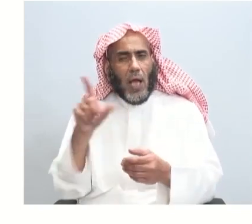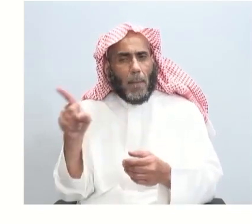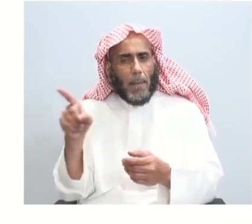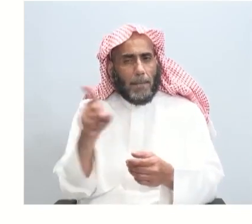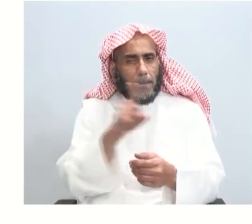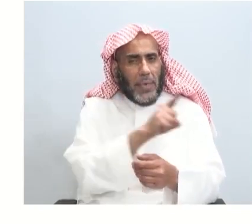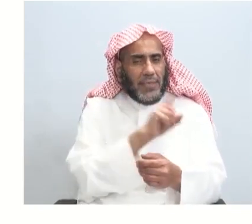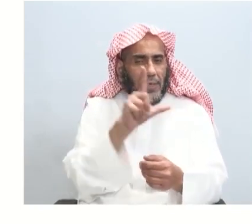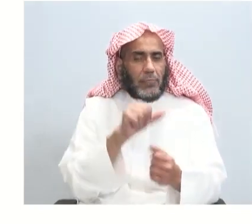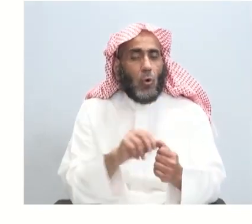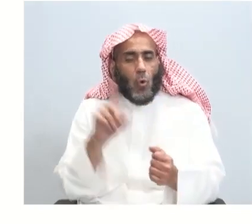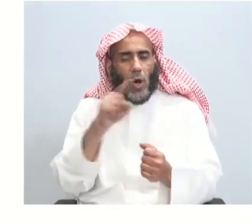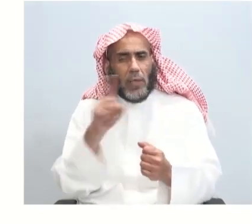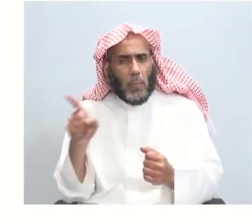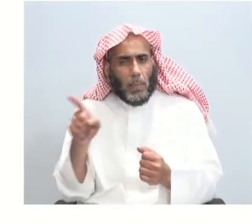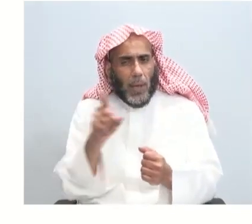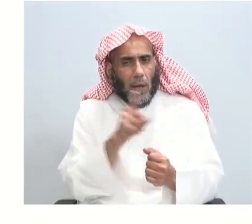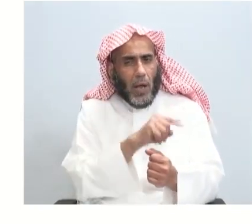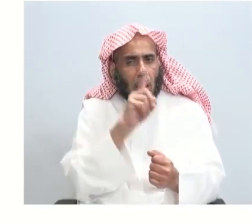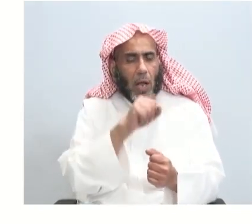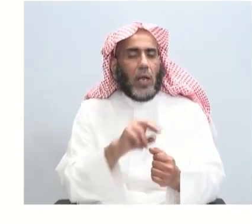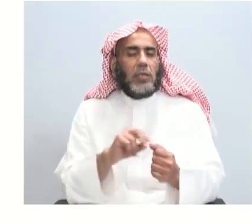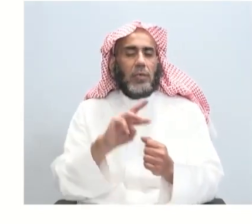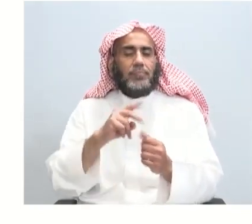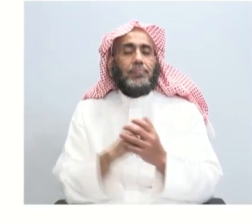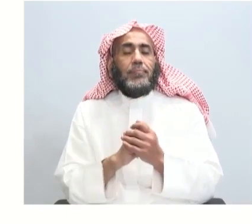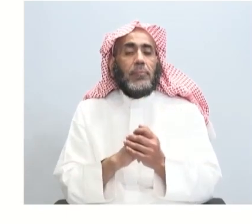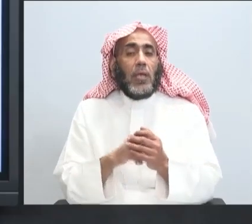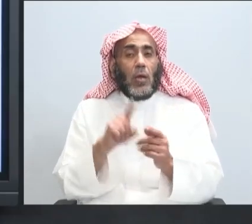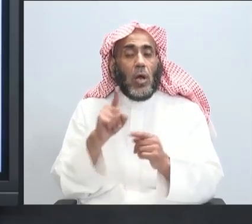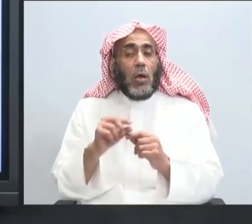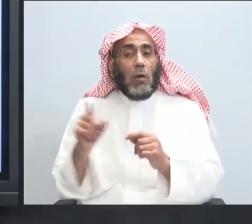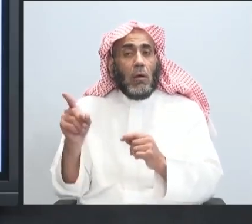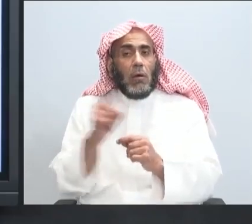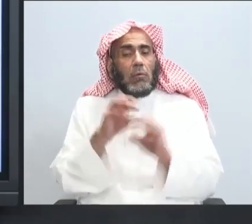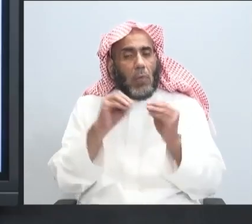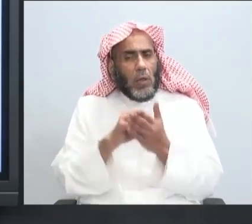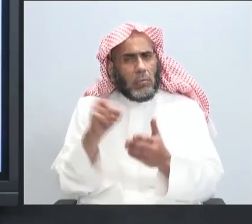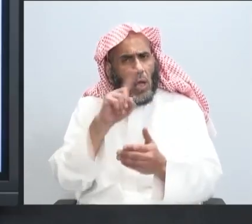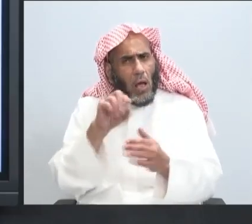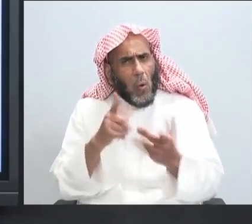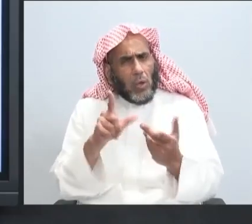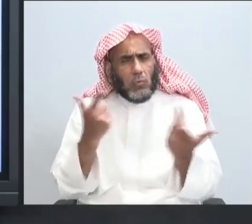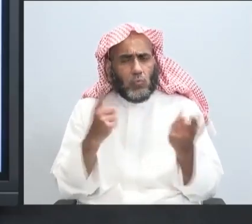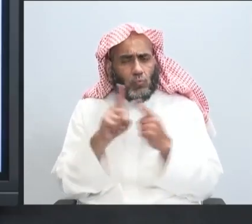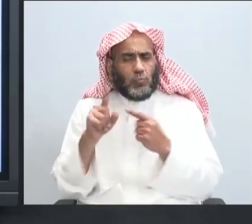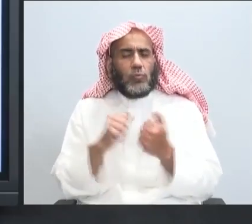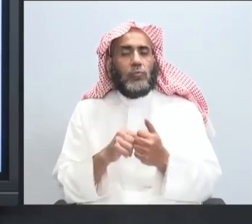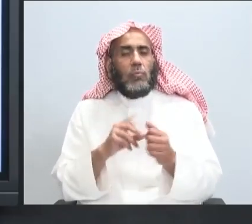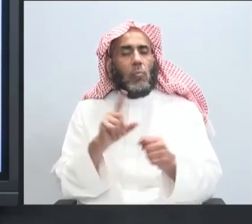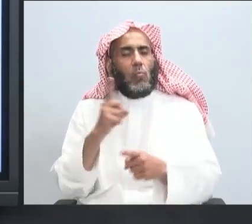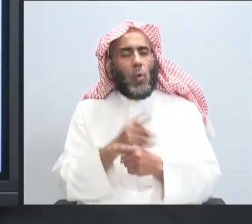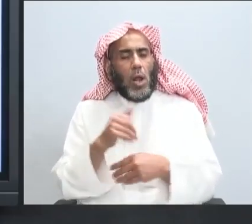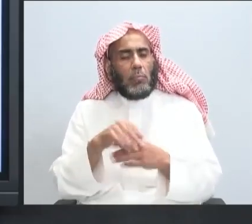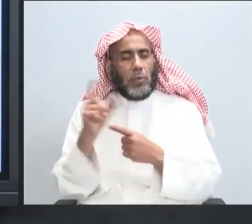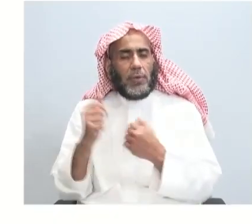العبارة الصحيحة وعلامة خطأ أمام العبارة غير الصحيحة. هنا عبارات تضع صح أمام العبارة الصحيحة وعلامة خطأ